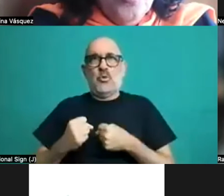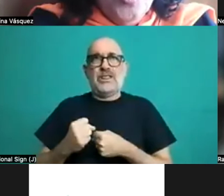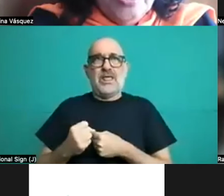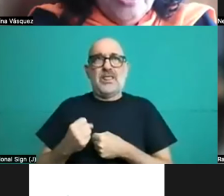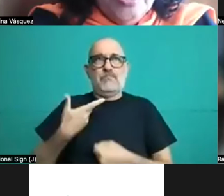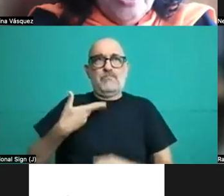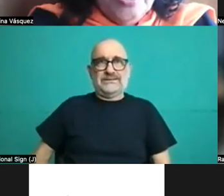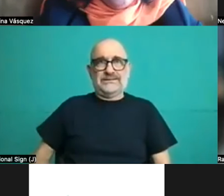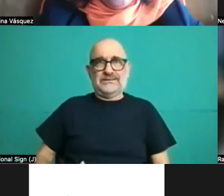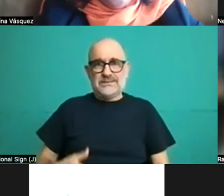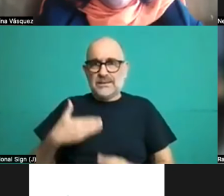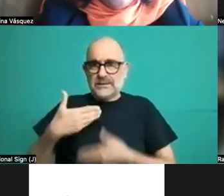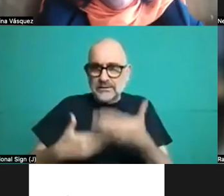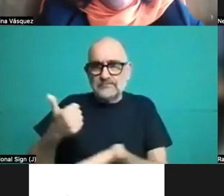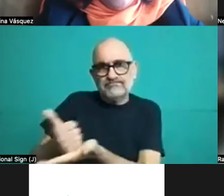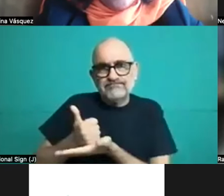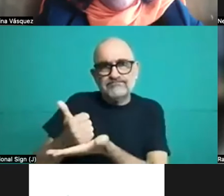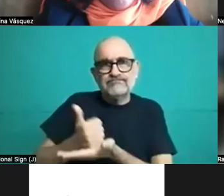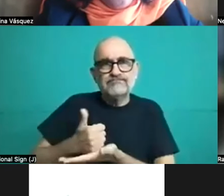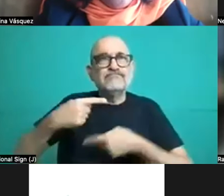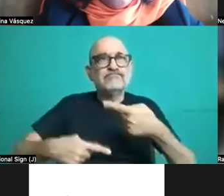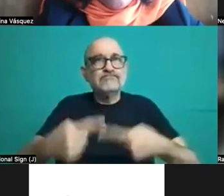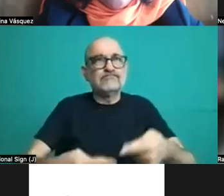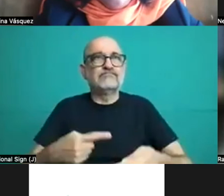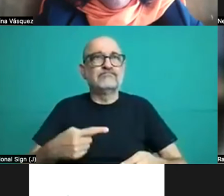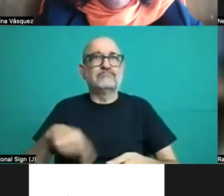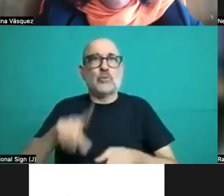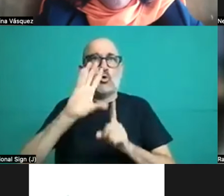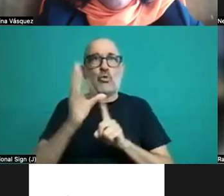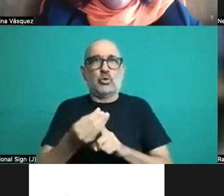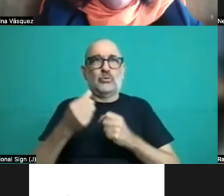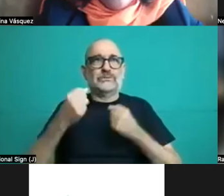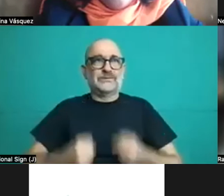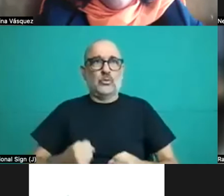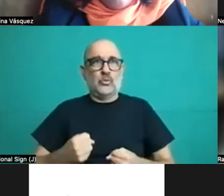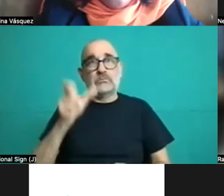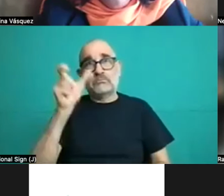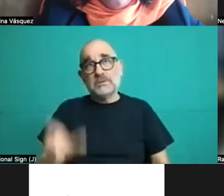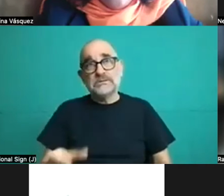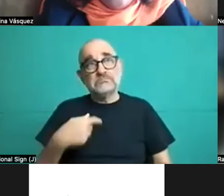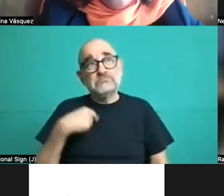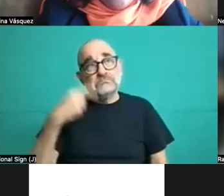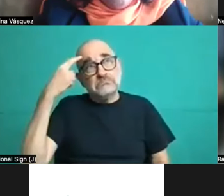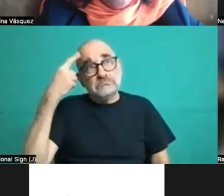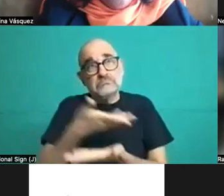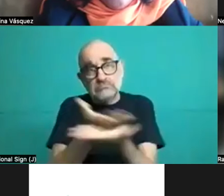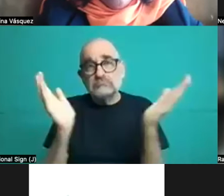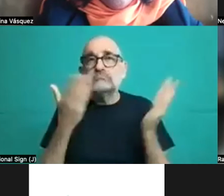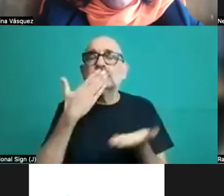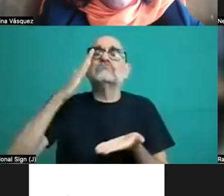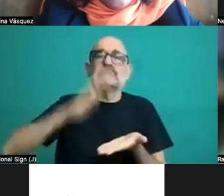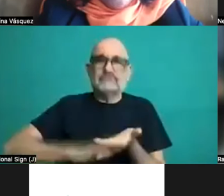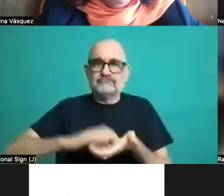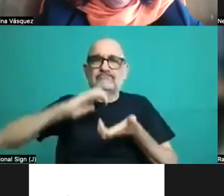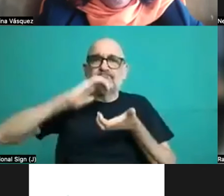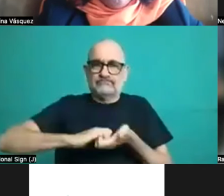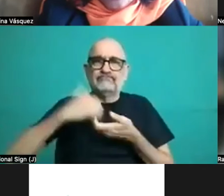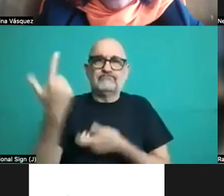engagés. Merci beaucoup, Randall. C'est très rafraîchissant, en fait, très